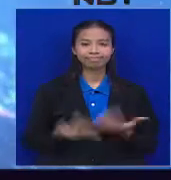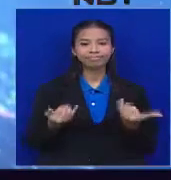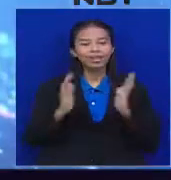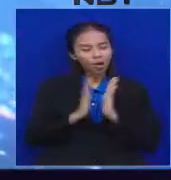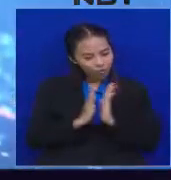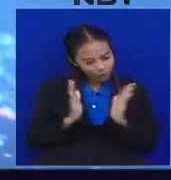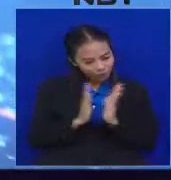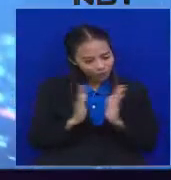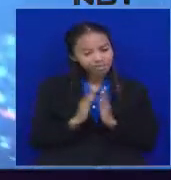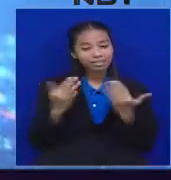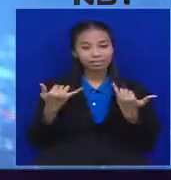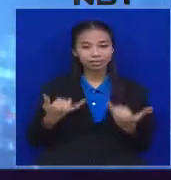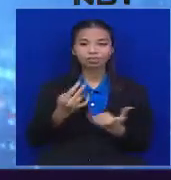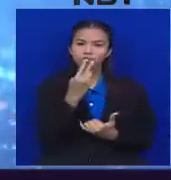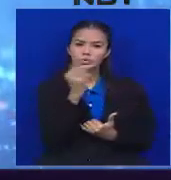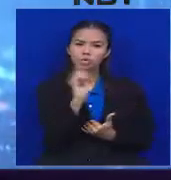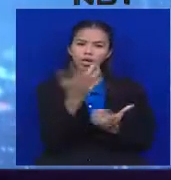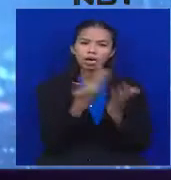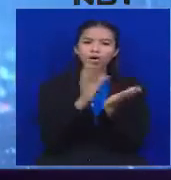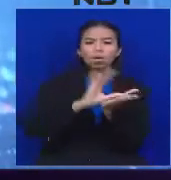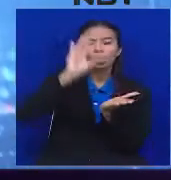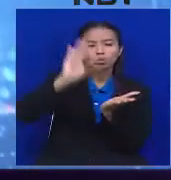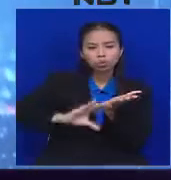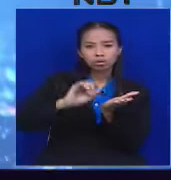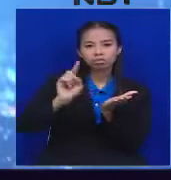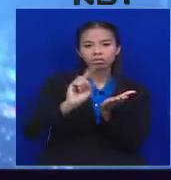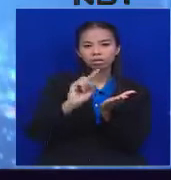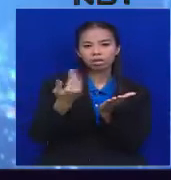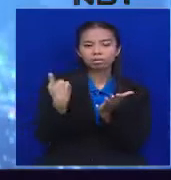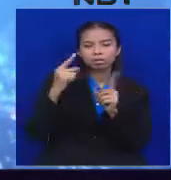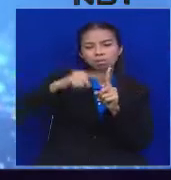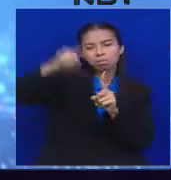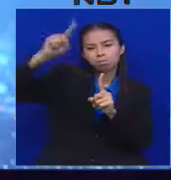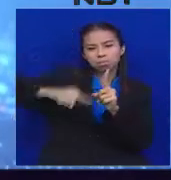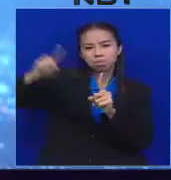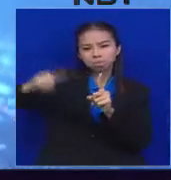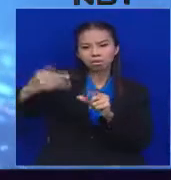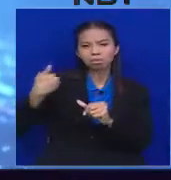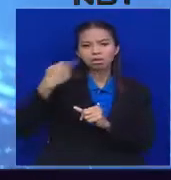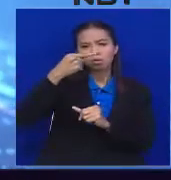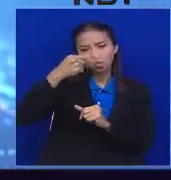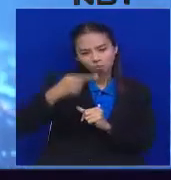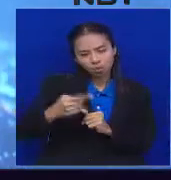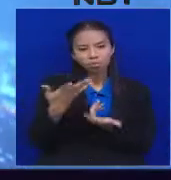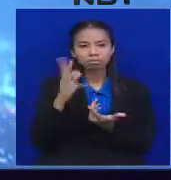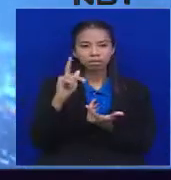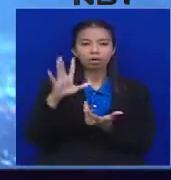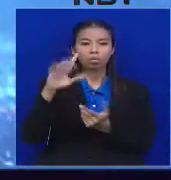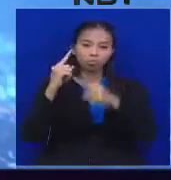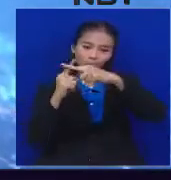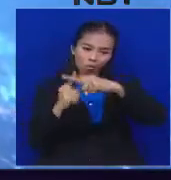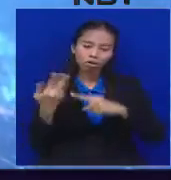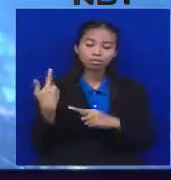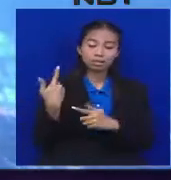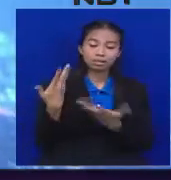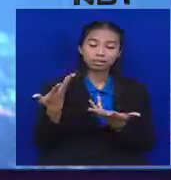ขอบคุณคุณสถานุนะคะไปดูบรรยากาศการลงทุนกันต่อเลยค่ะวันนี้เป็นไปอย่างผันผวนนะคะดัชนีเซตร่วงลงไปแรงนะคะกว่า30